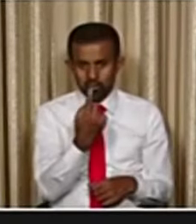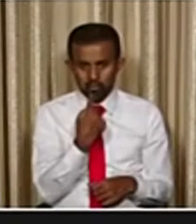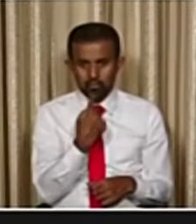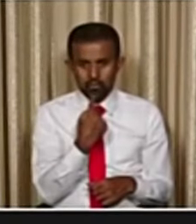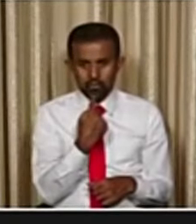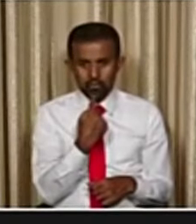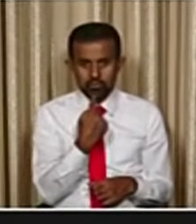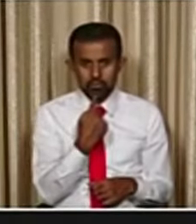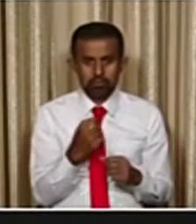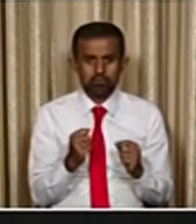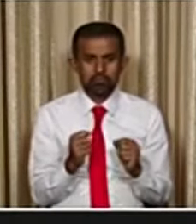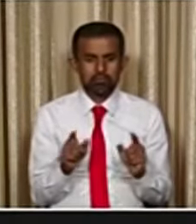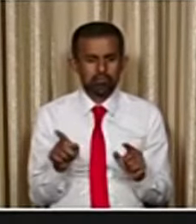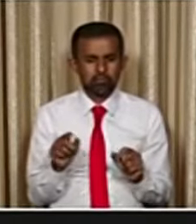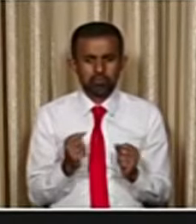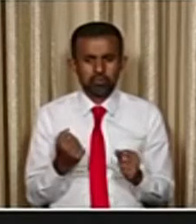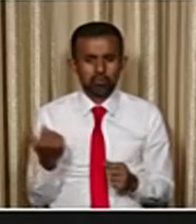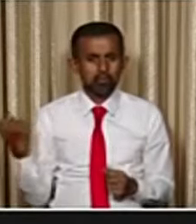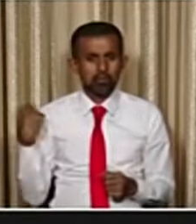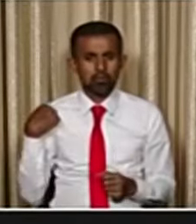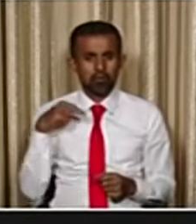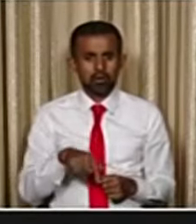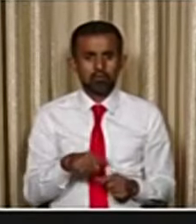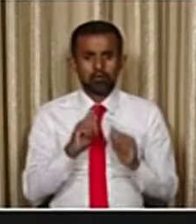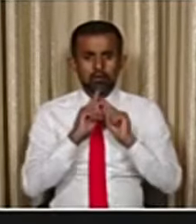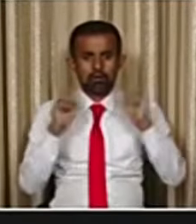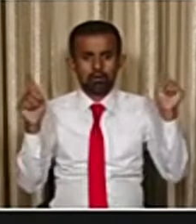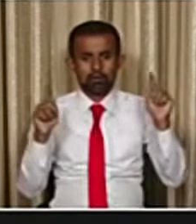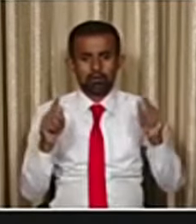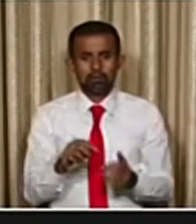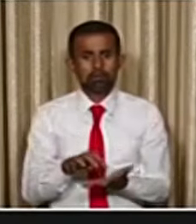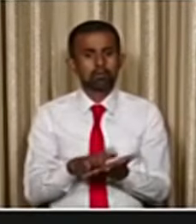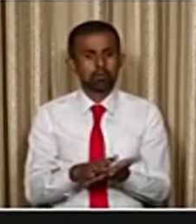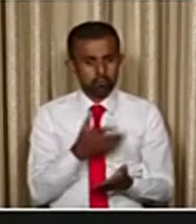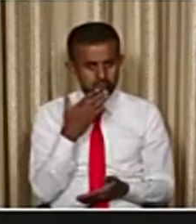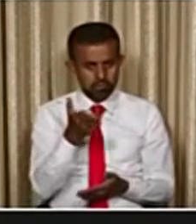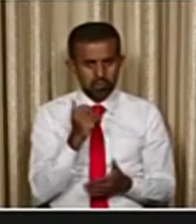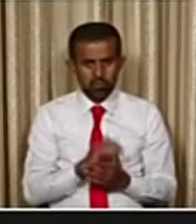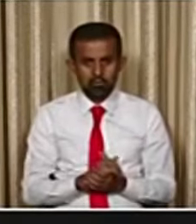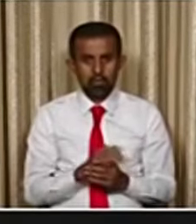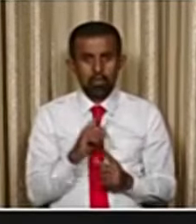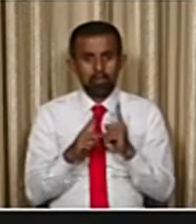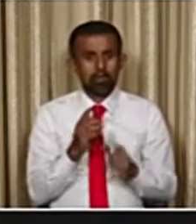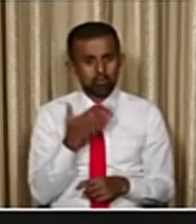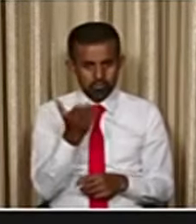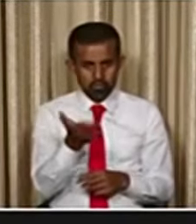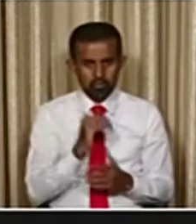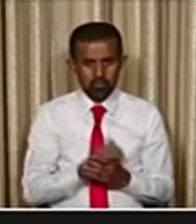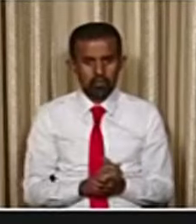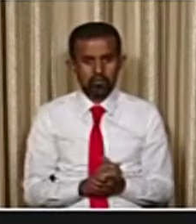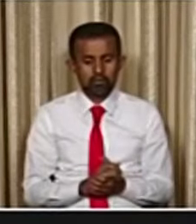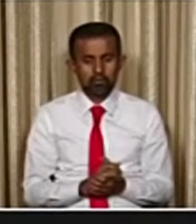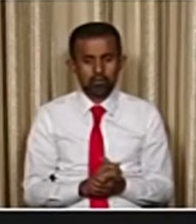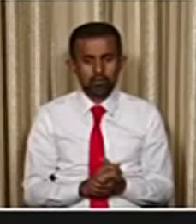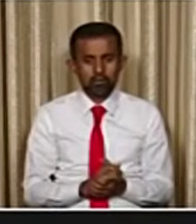කාරණා බියක් සැකක් නැතුව තමන්ට ඇවිල්ලා ඉස්සරහට ඇවිල්ලා ප්‍රකාශ කළා ඔක ඉෂ්ට කරගන්න තිබ්බනි, කතා කරන්න තිබ්බනි. හැබැයි